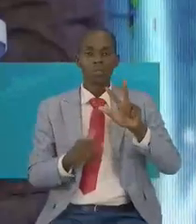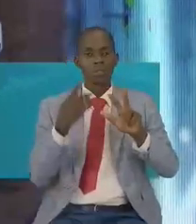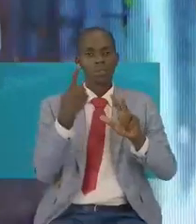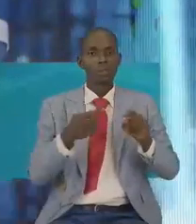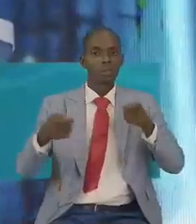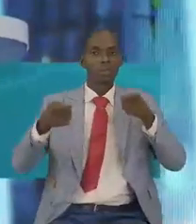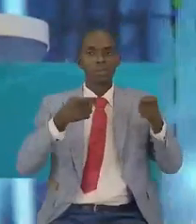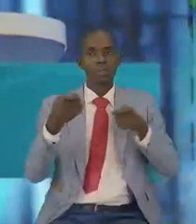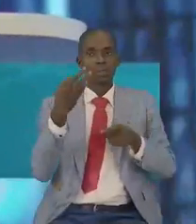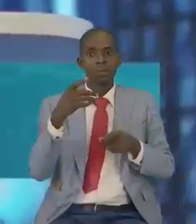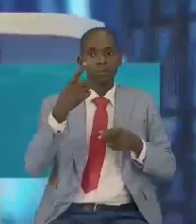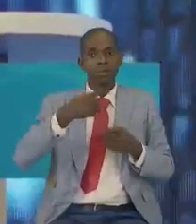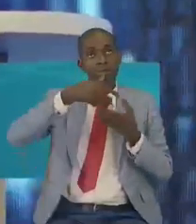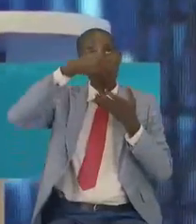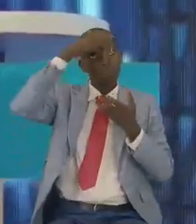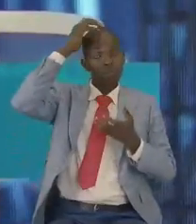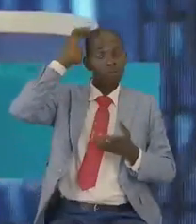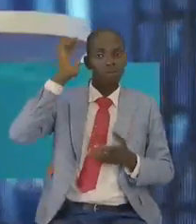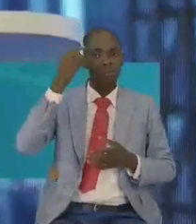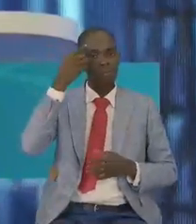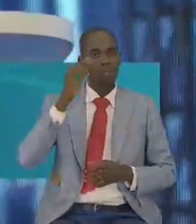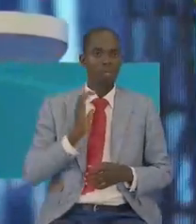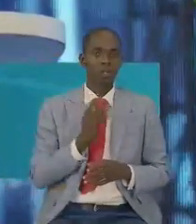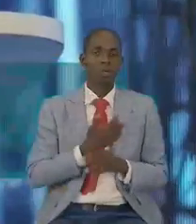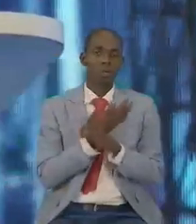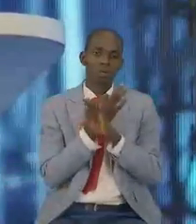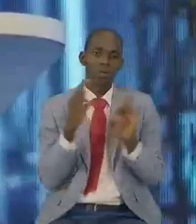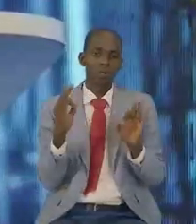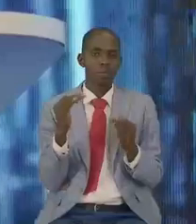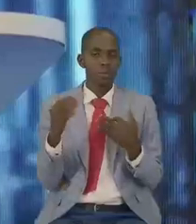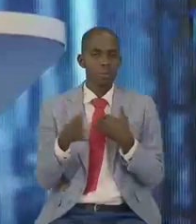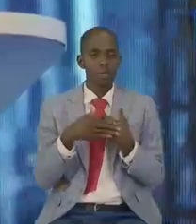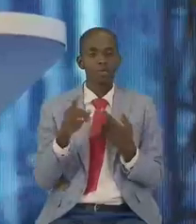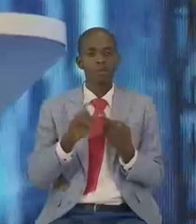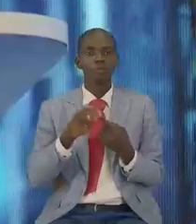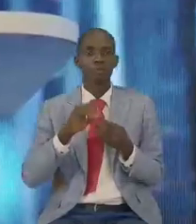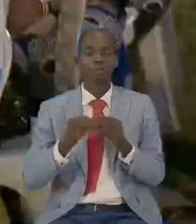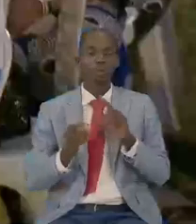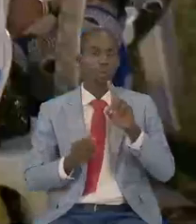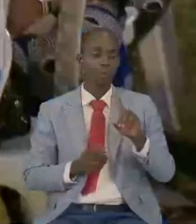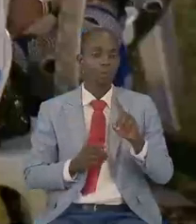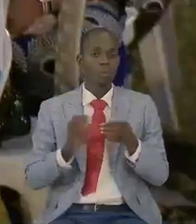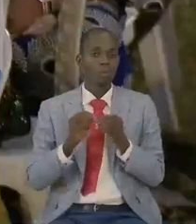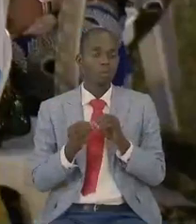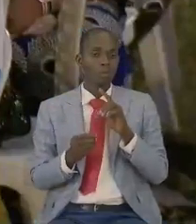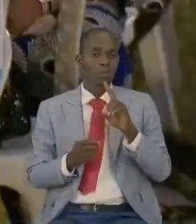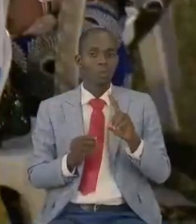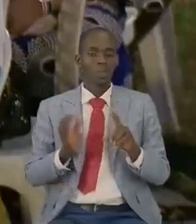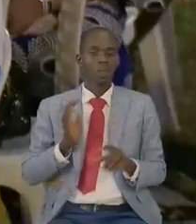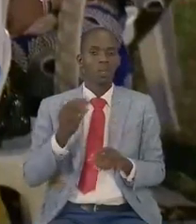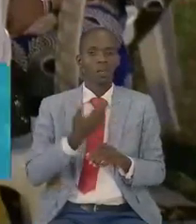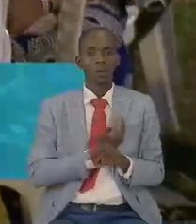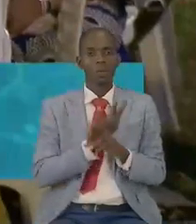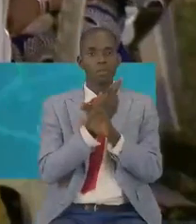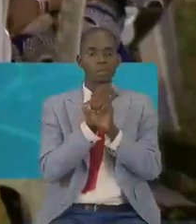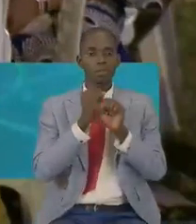notre libération. Voyons le premier point maintenant. Premier point, notre rédemption par